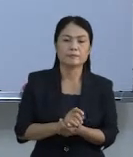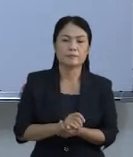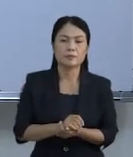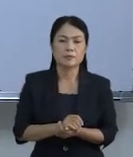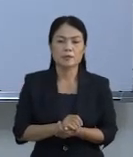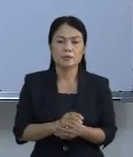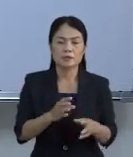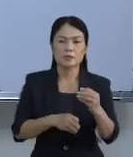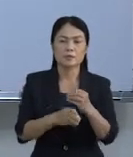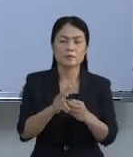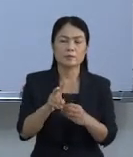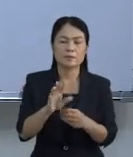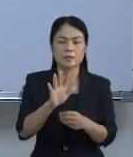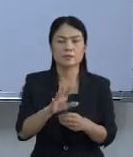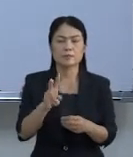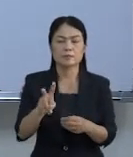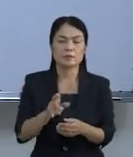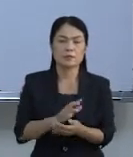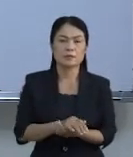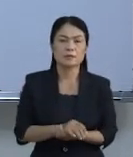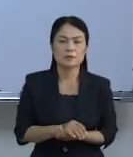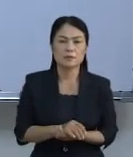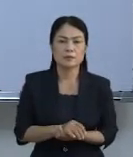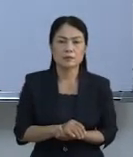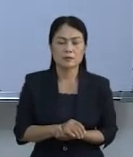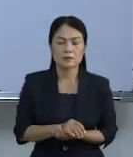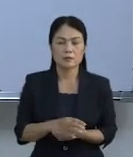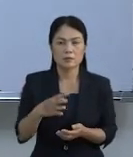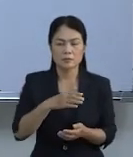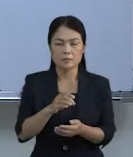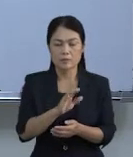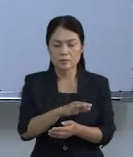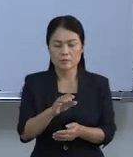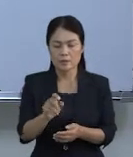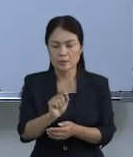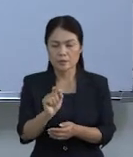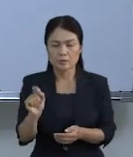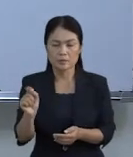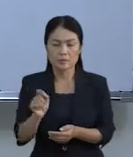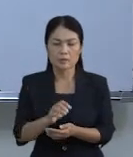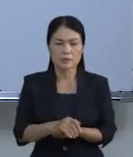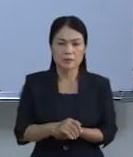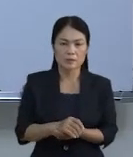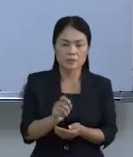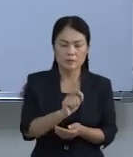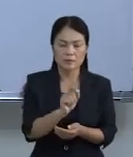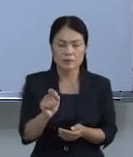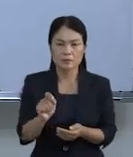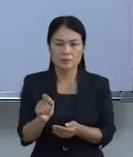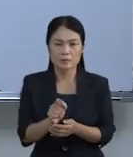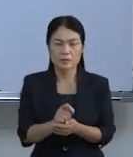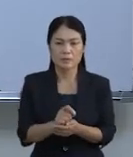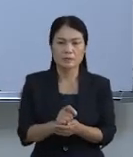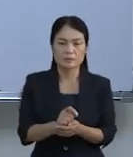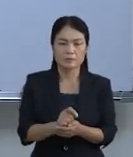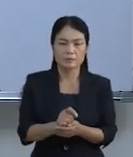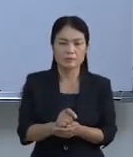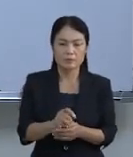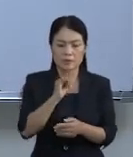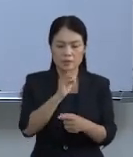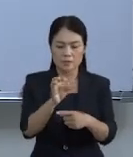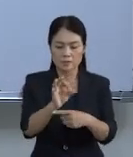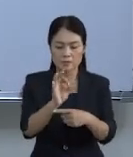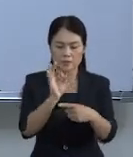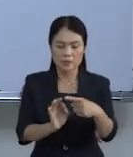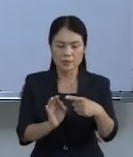hai nông thay bì tiệt hà sập bì chẳng là cúp cho câu từ xế nế mình chó ai câu từ xế mà từ xế chia bọc